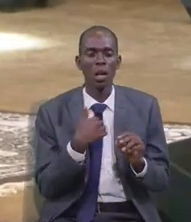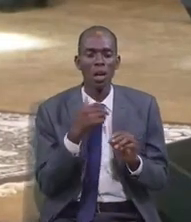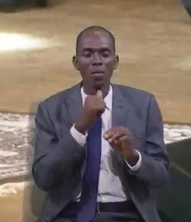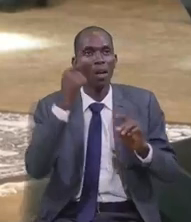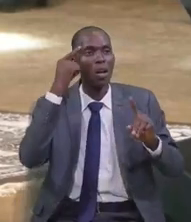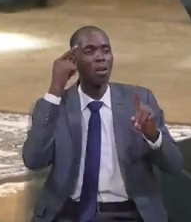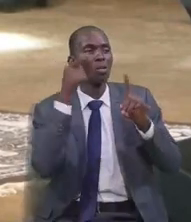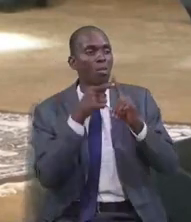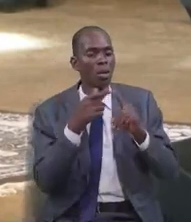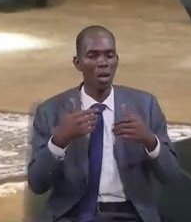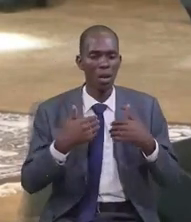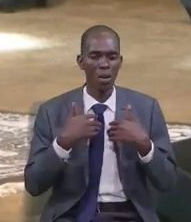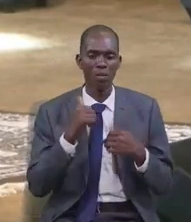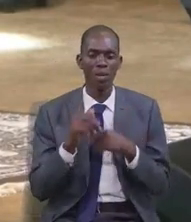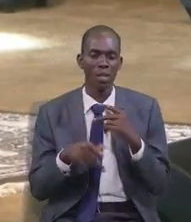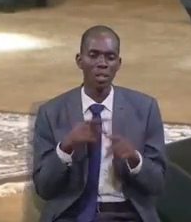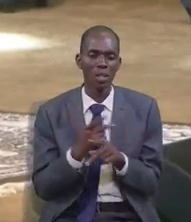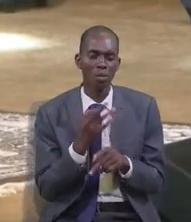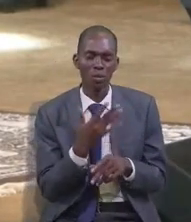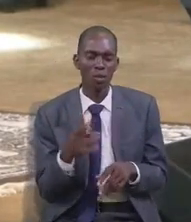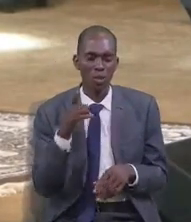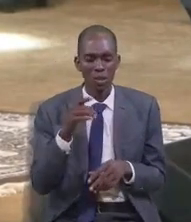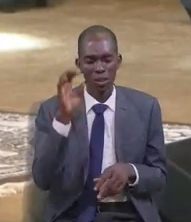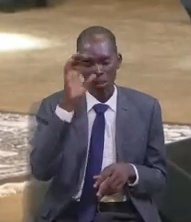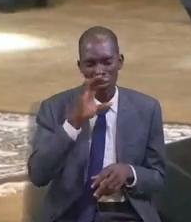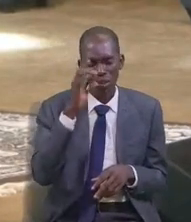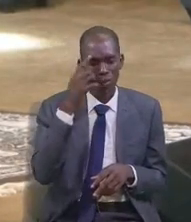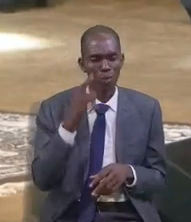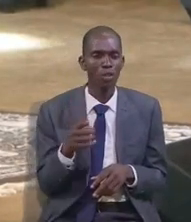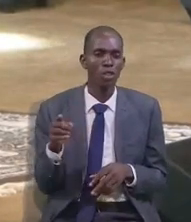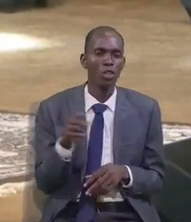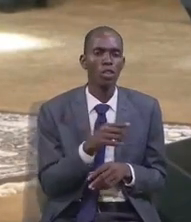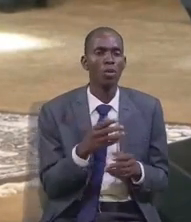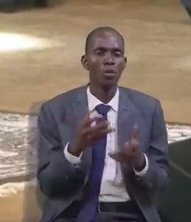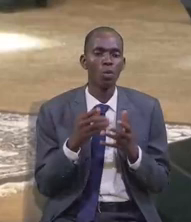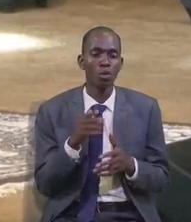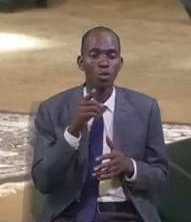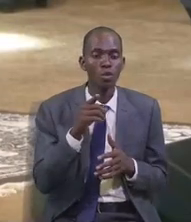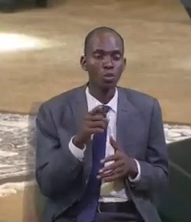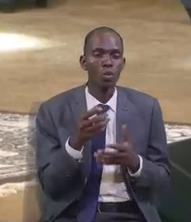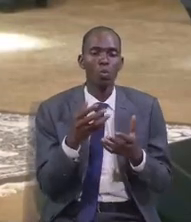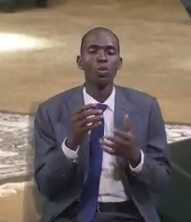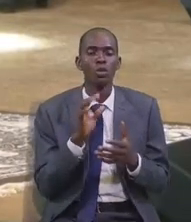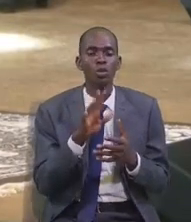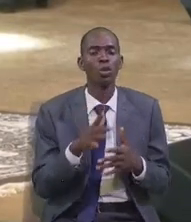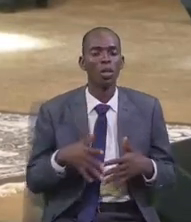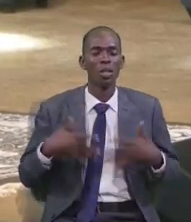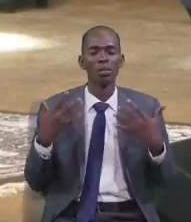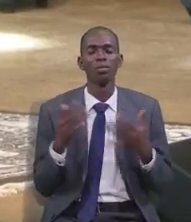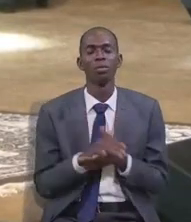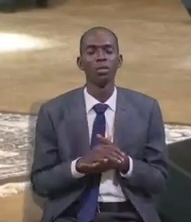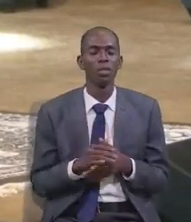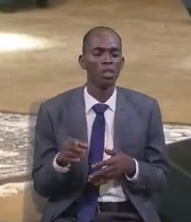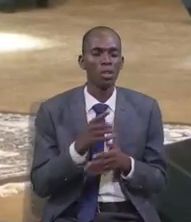Ils ont des choses qu'ils cherchent. Ils veulent à votre vie. Ils veulent nuire à votre vie. Ils veulent que vous